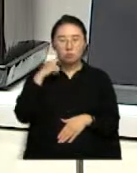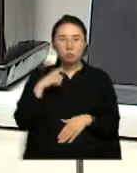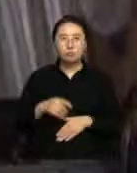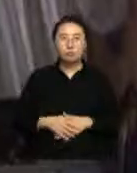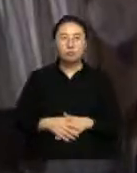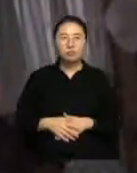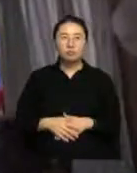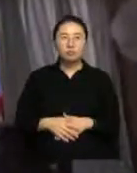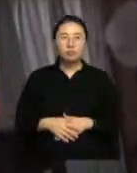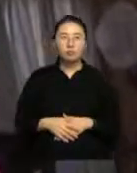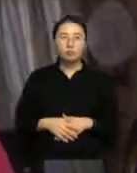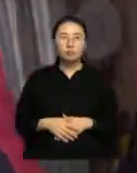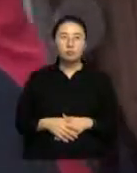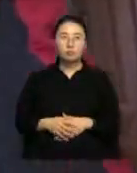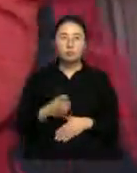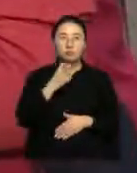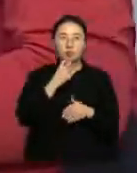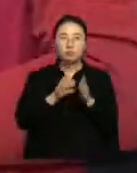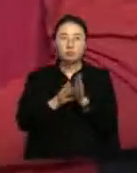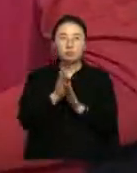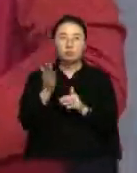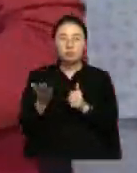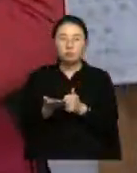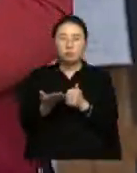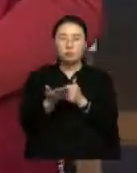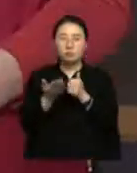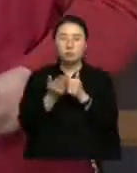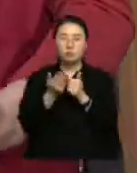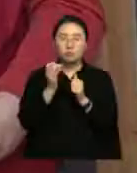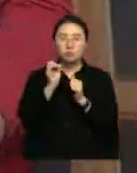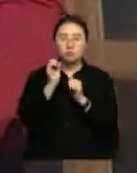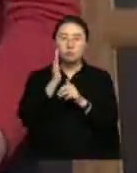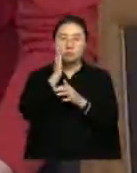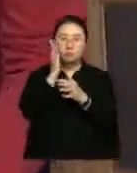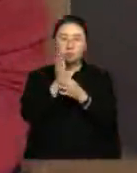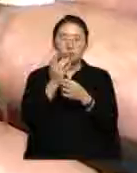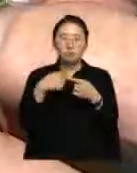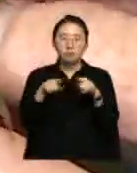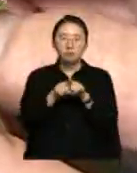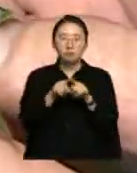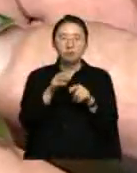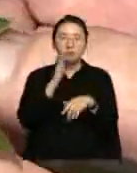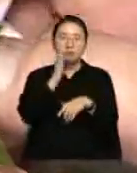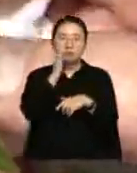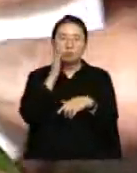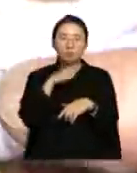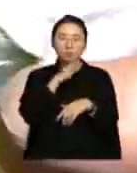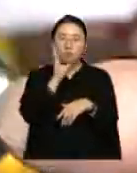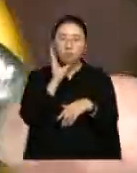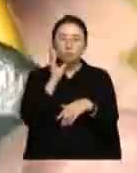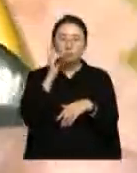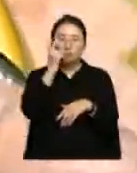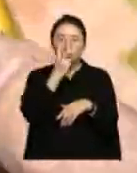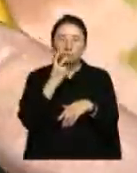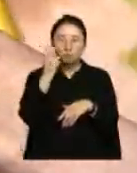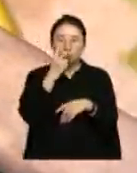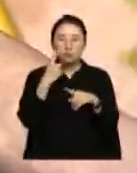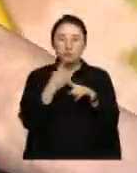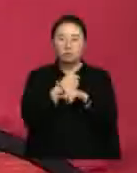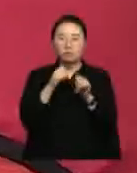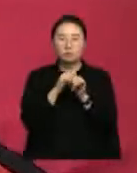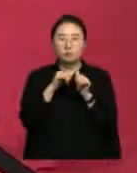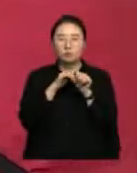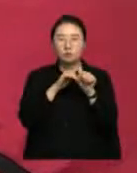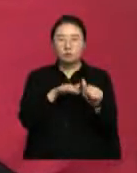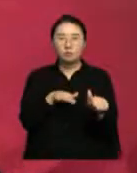하고. 또한 서울시는 반려 식물과 함께 노인들의 상태를 살펴볼 수 있는 원예 치료사도 파견하고